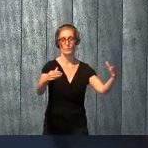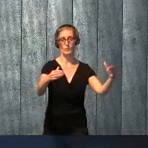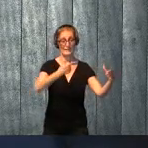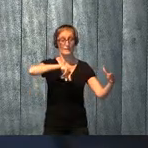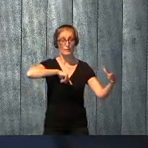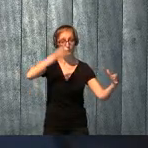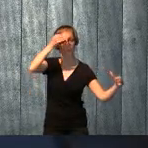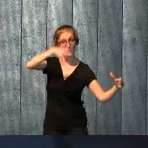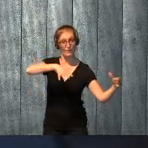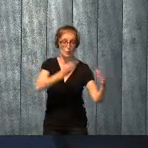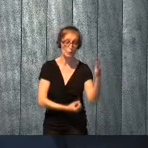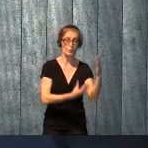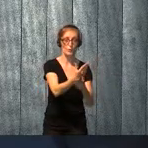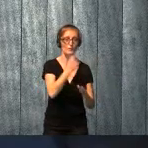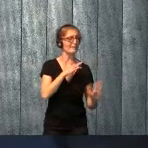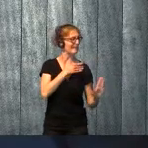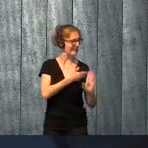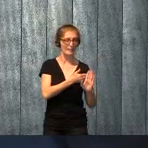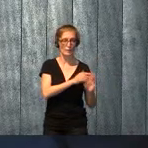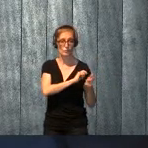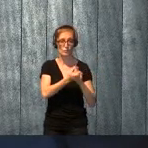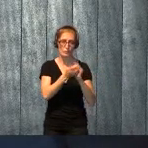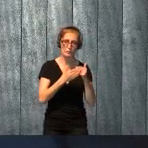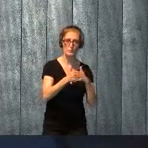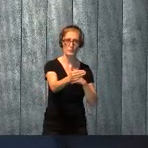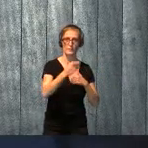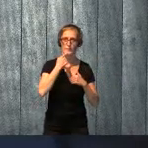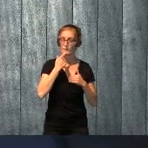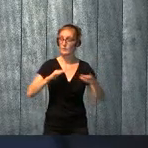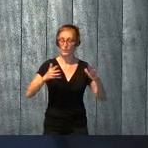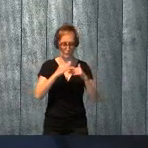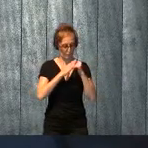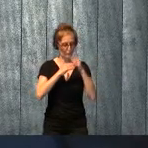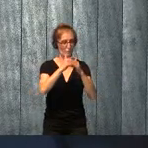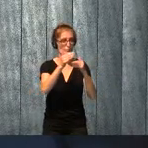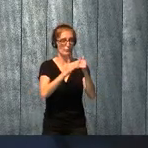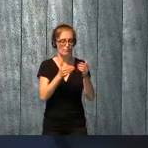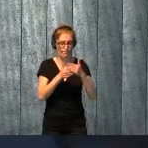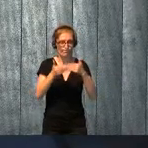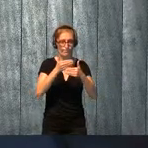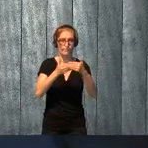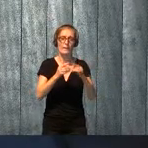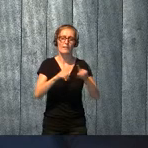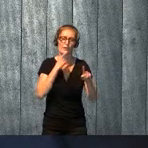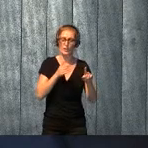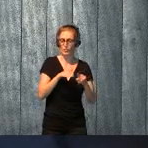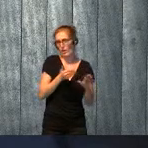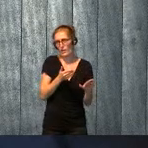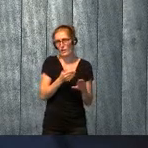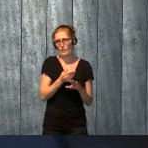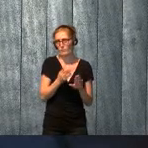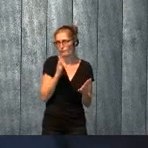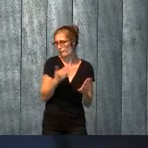falloir faire beaucoup de choses autrement. Il va d'abord falloir construire autrement. On a commencé à construire autrement. Il faut construire